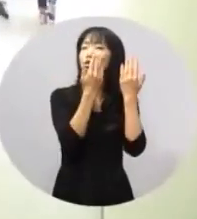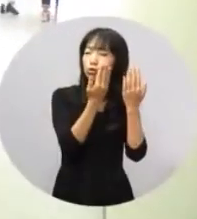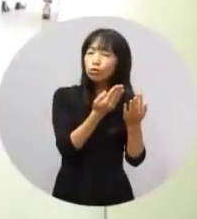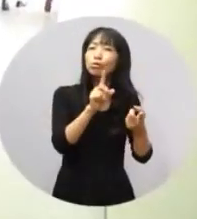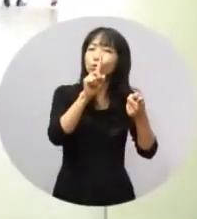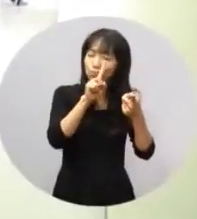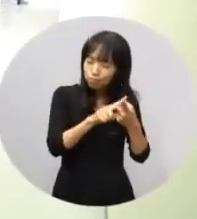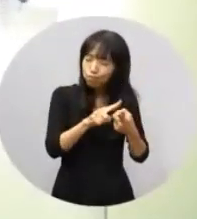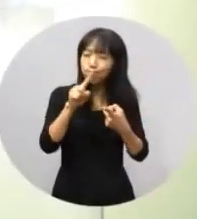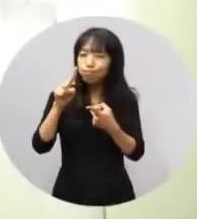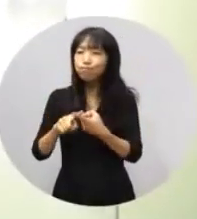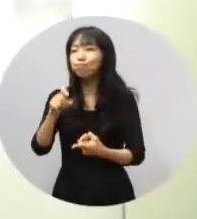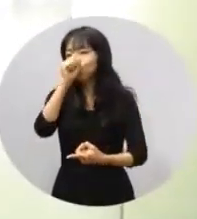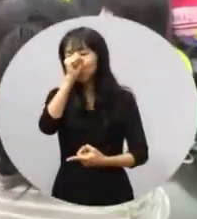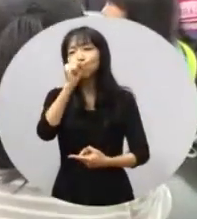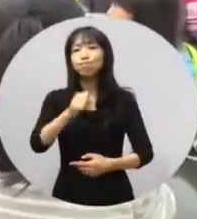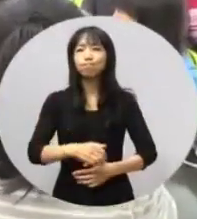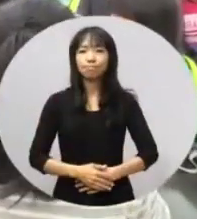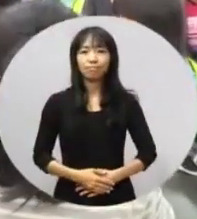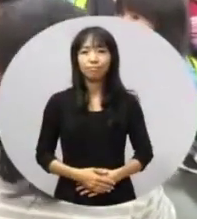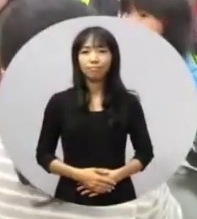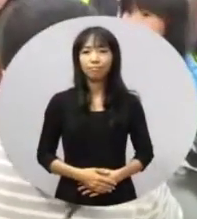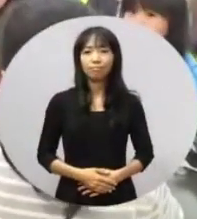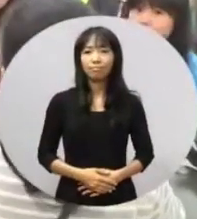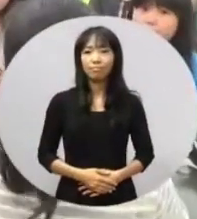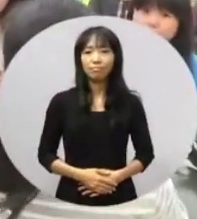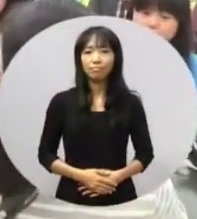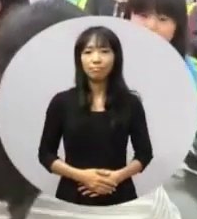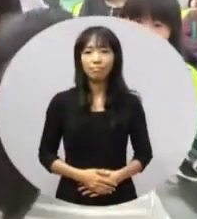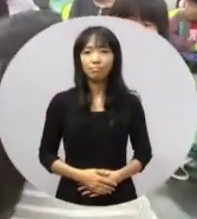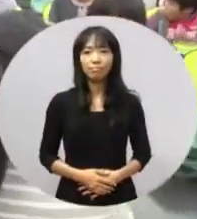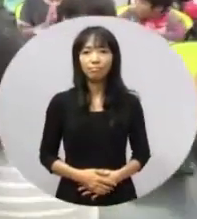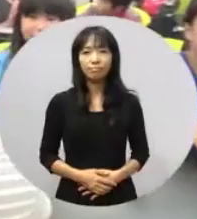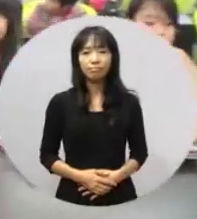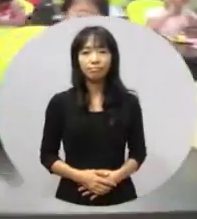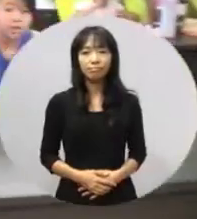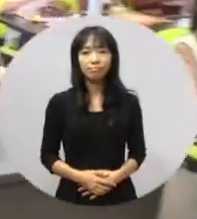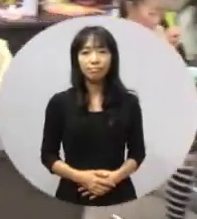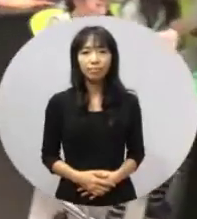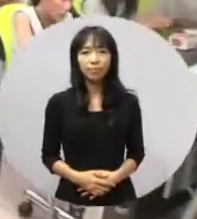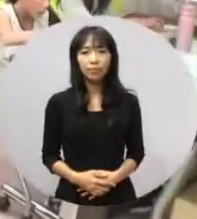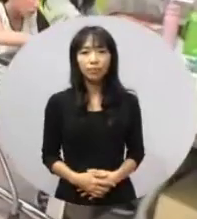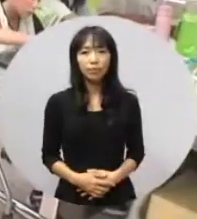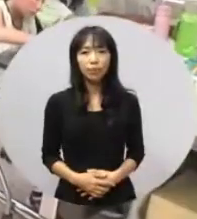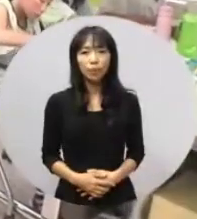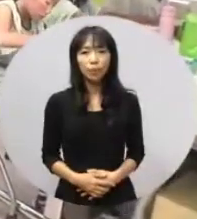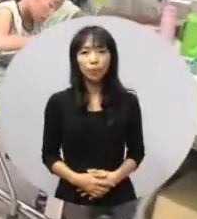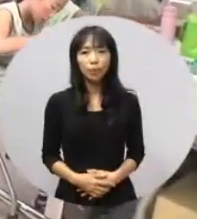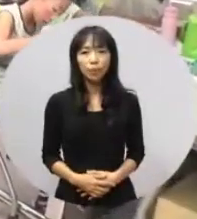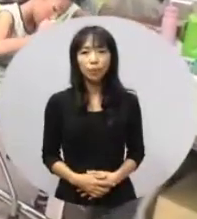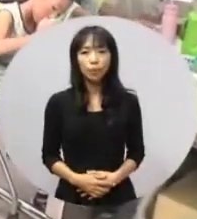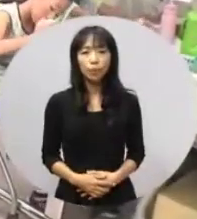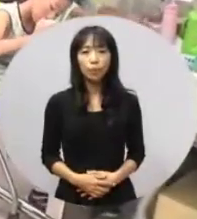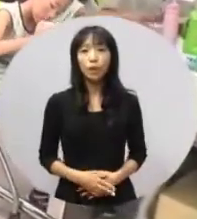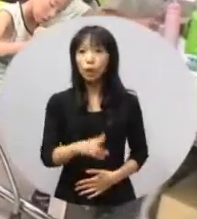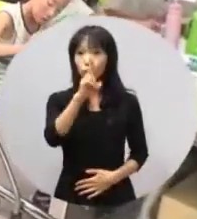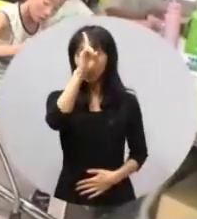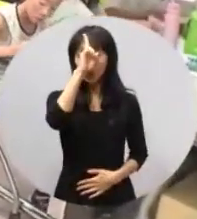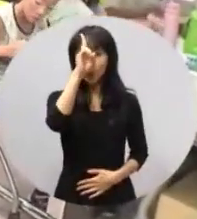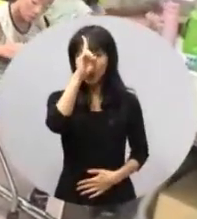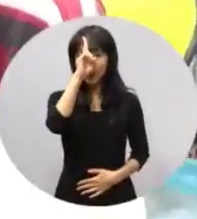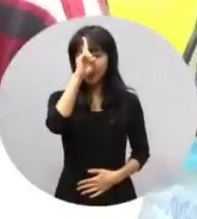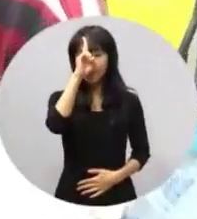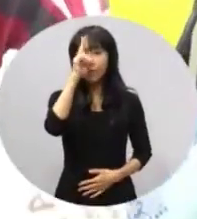はピラーギーガースピーダー ame12:00